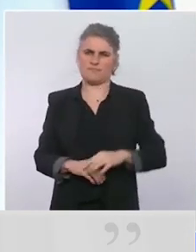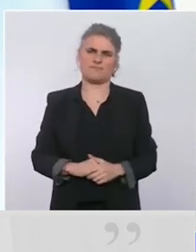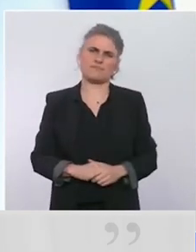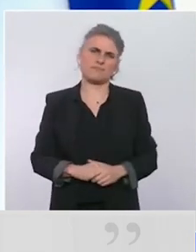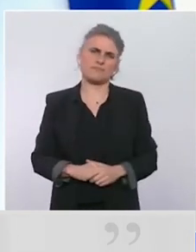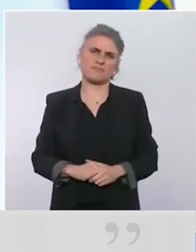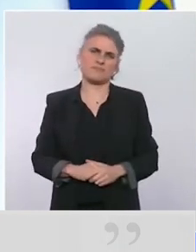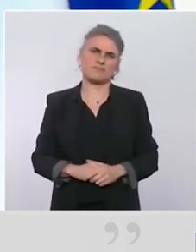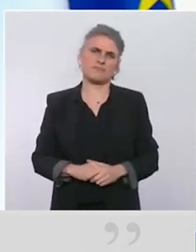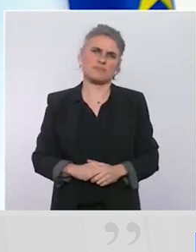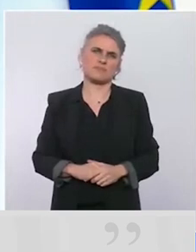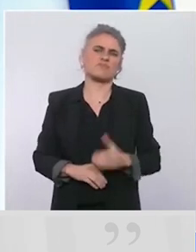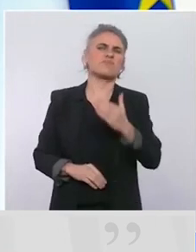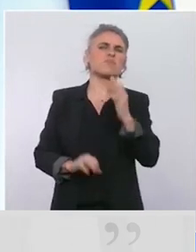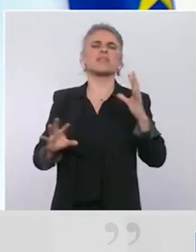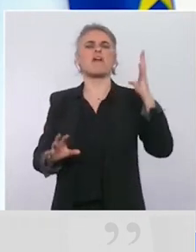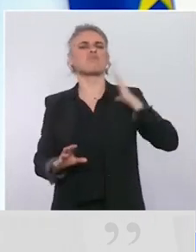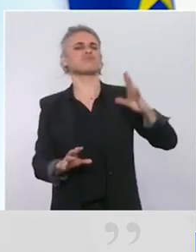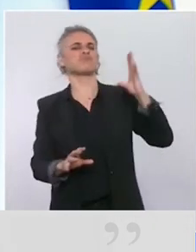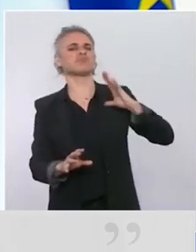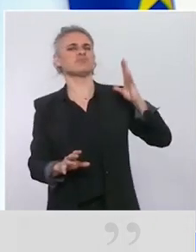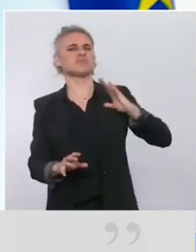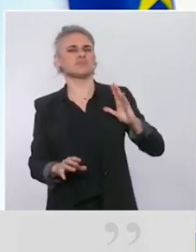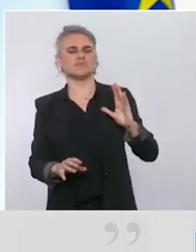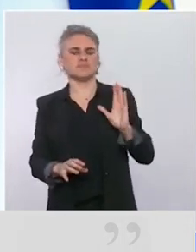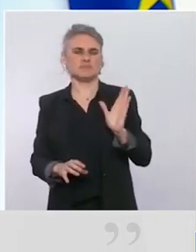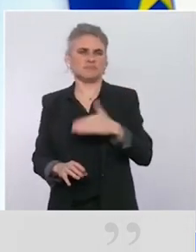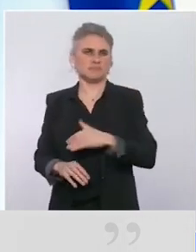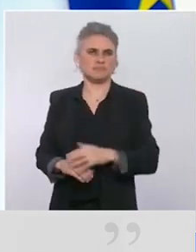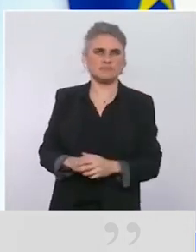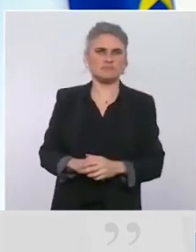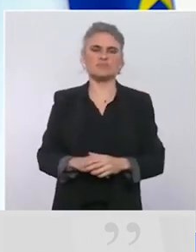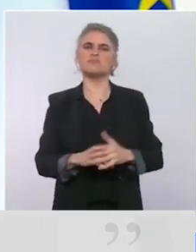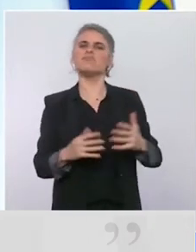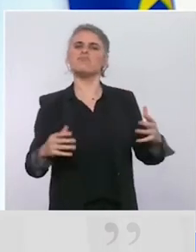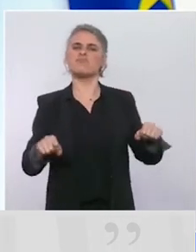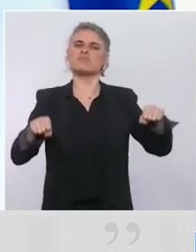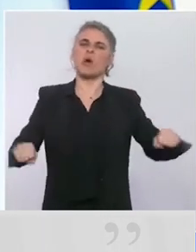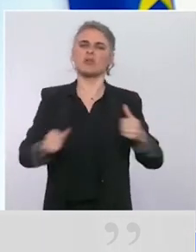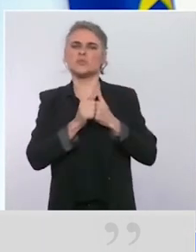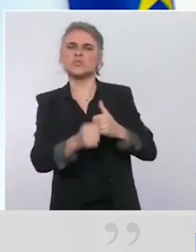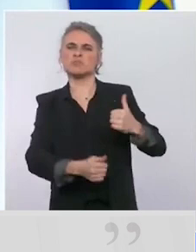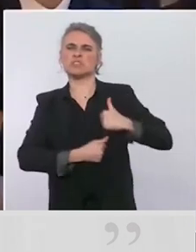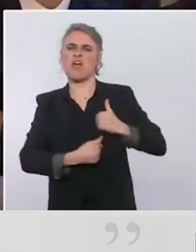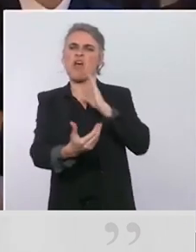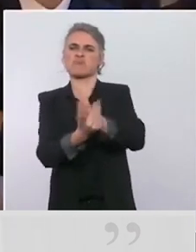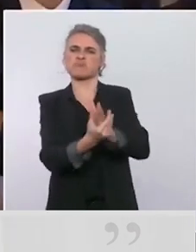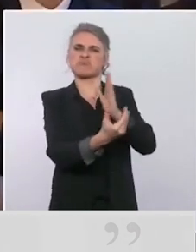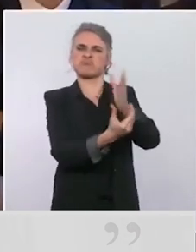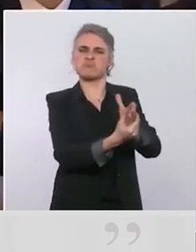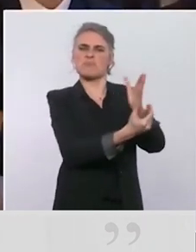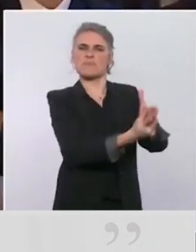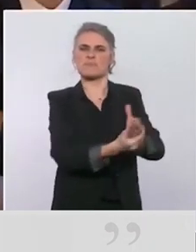C'est le confort des grilles de lecture du passé, mesurant notre influence au nombre de nos opérations militaires, ou nous satisfaire de liens privilégiés